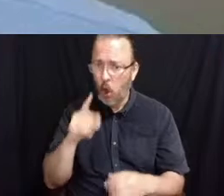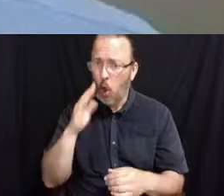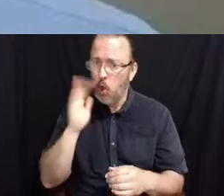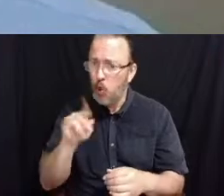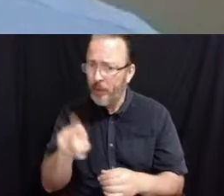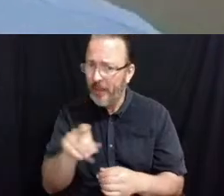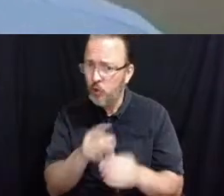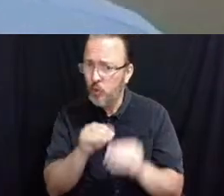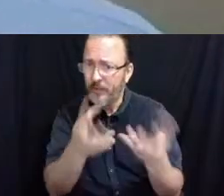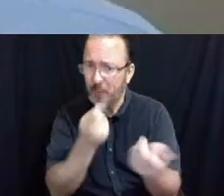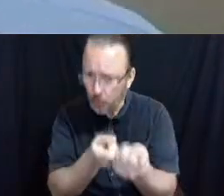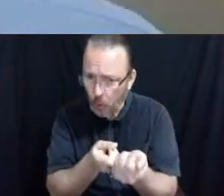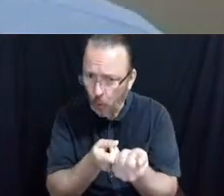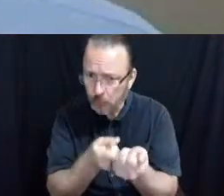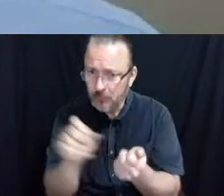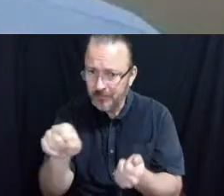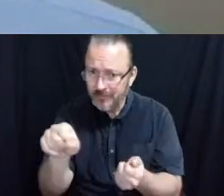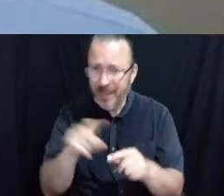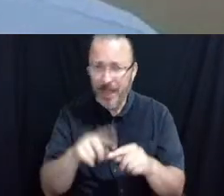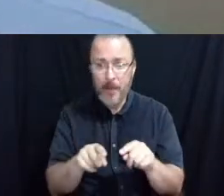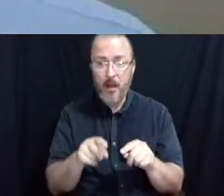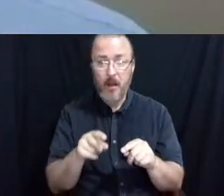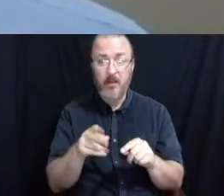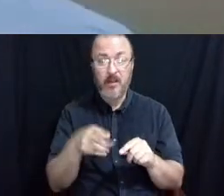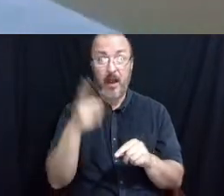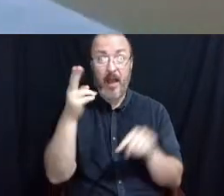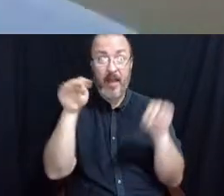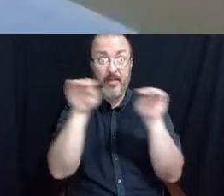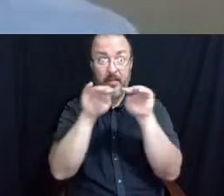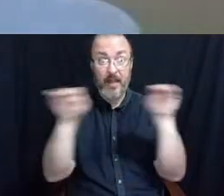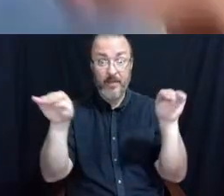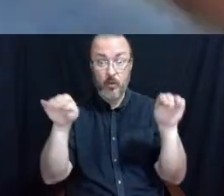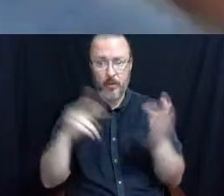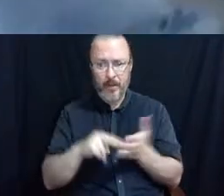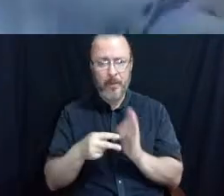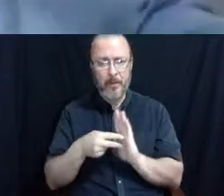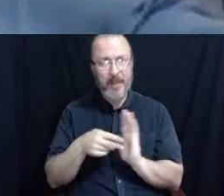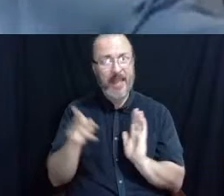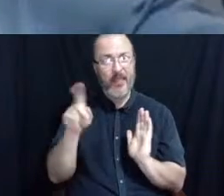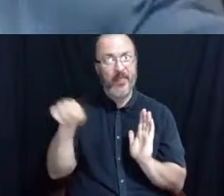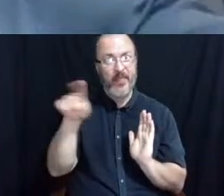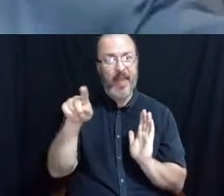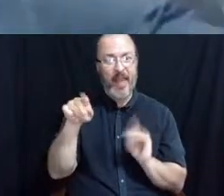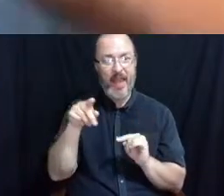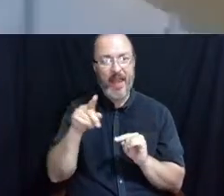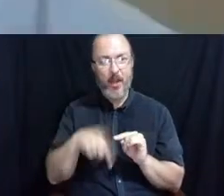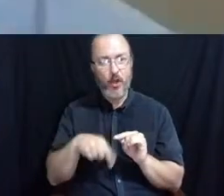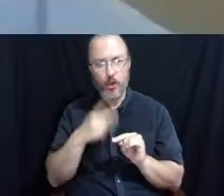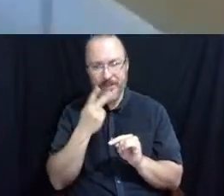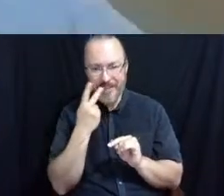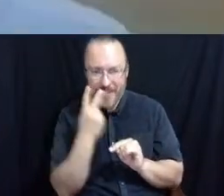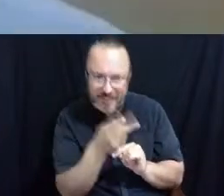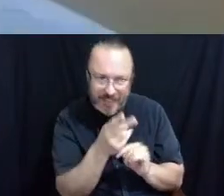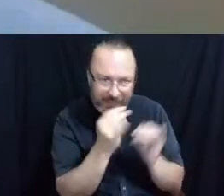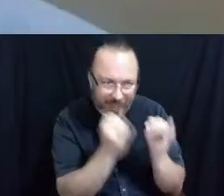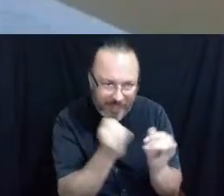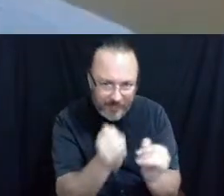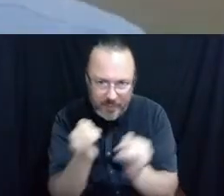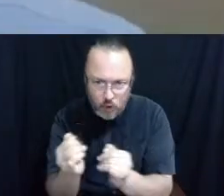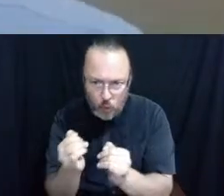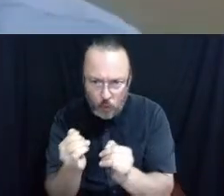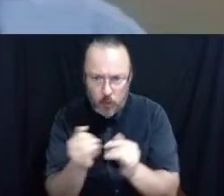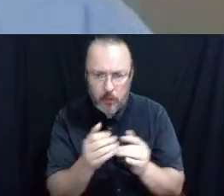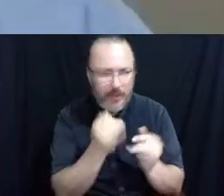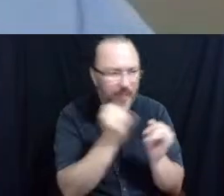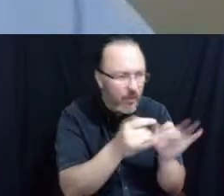pour soutenir toutes les personnes. Mais en travaillant à un niveau aussi élevé, le ministère, le gouvernement ne pouvait pas voir